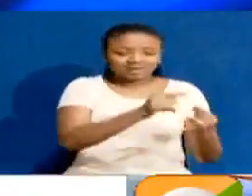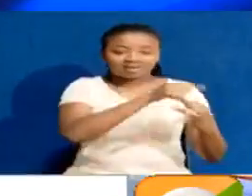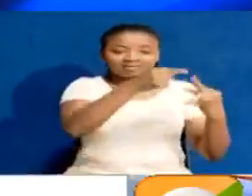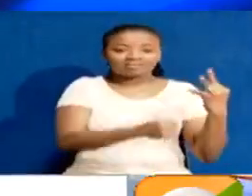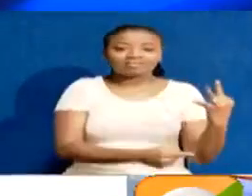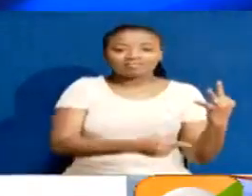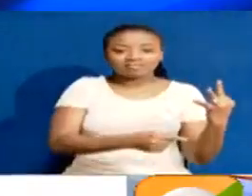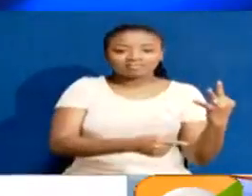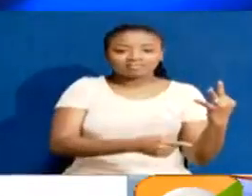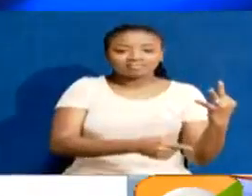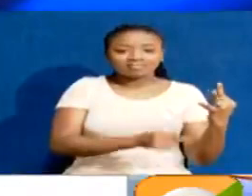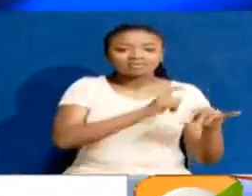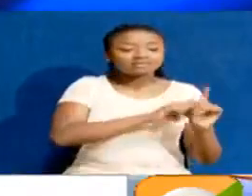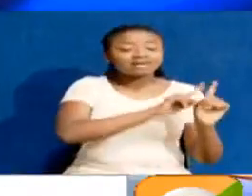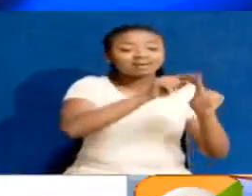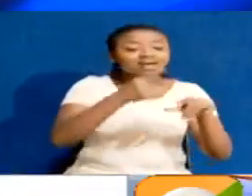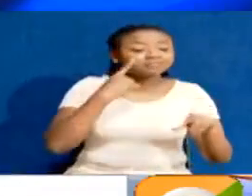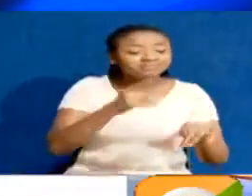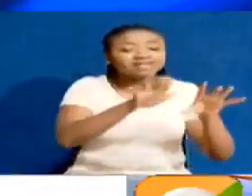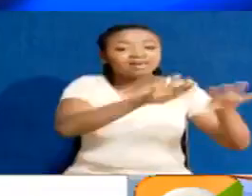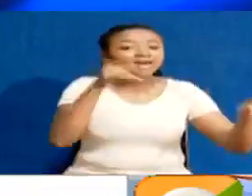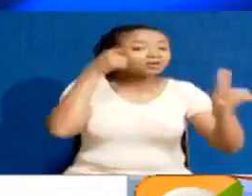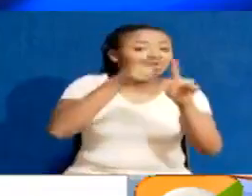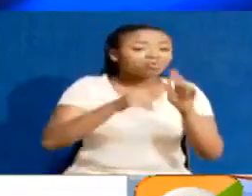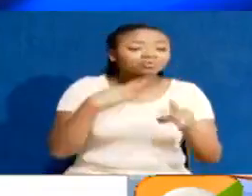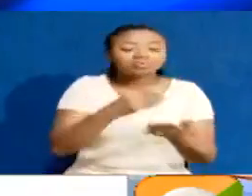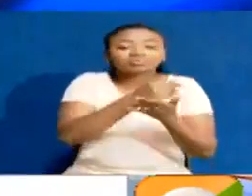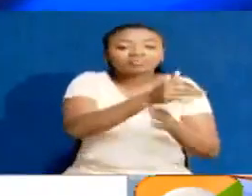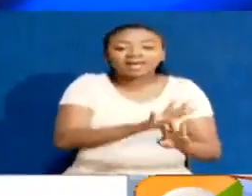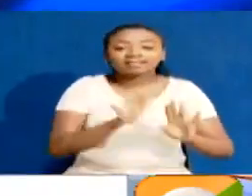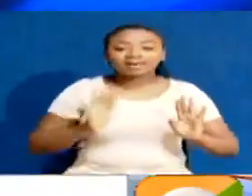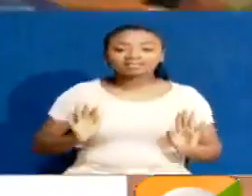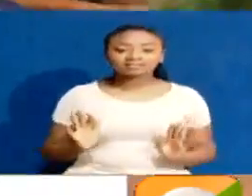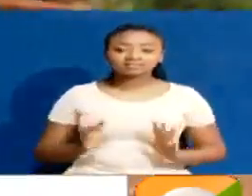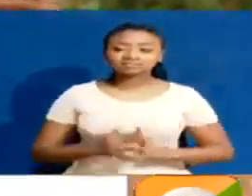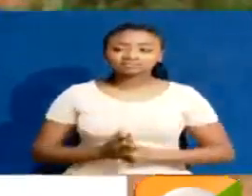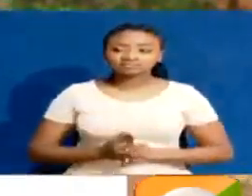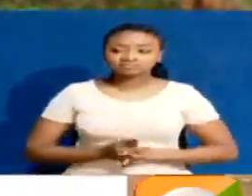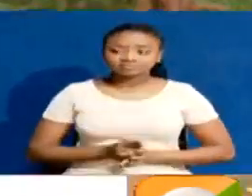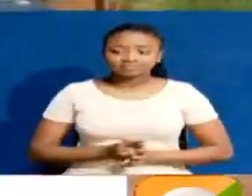walipofika kuangalia ardhi kwa lengo la kuinunua. Francis Mtalaki anaarifu.